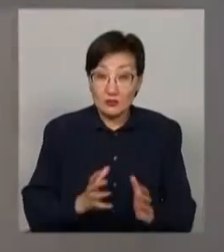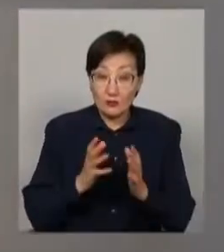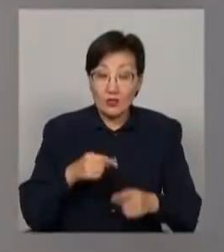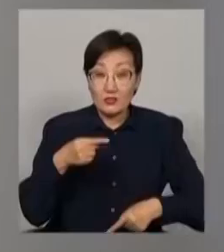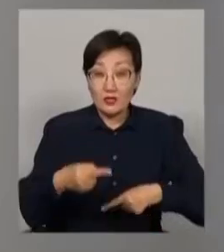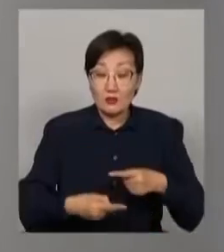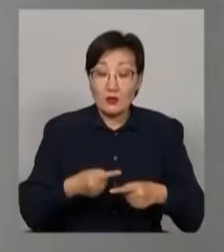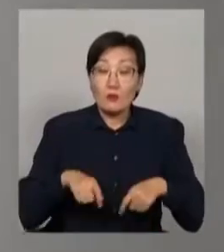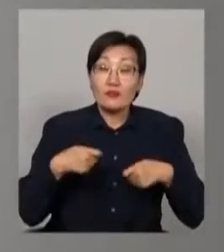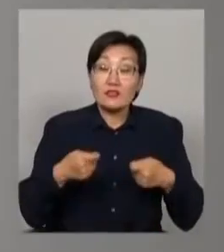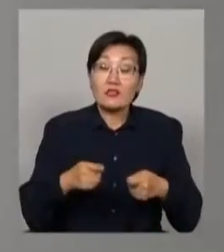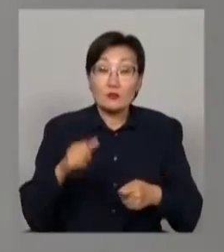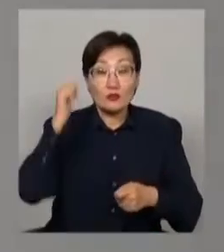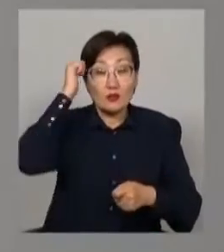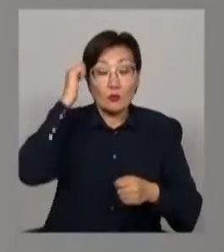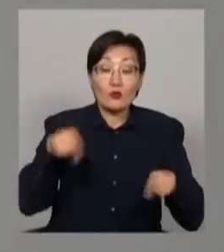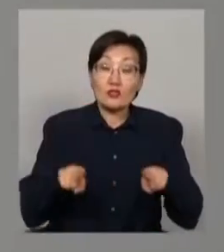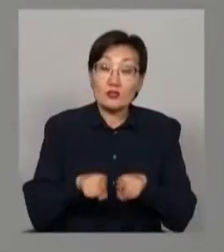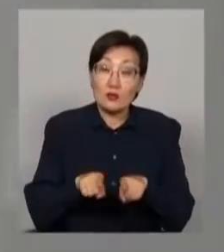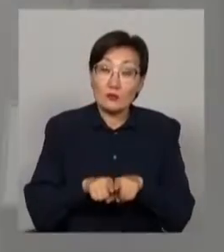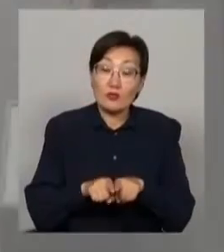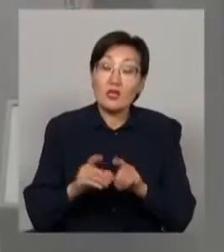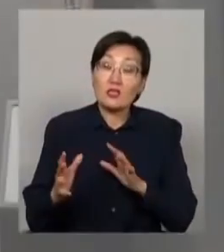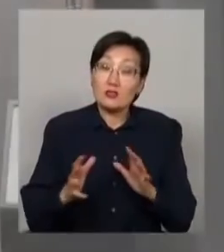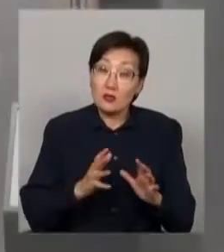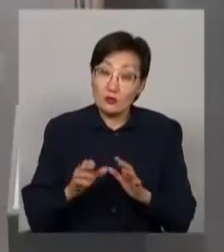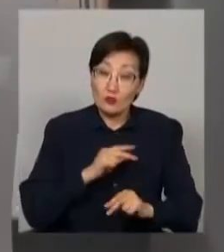Ұрпаққа аманат жәдігерлерге осылай қолғанат